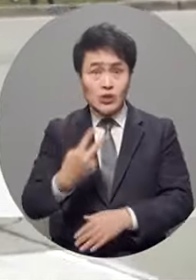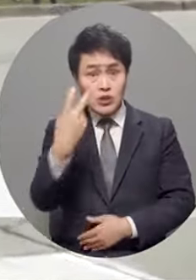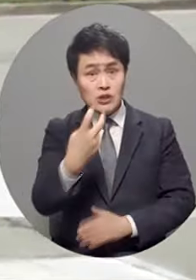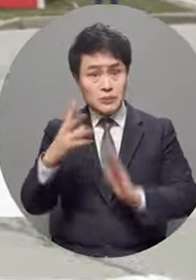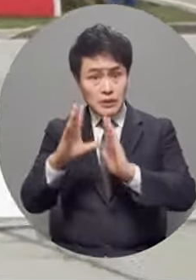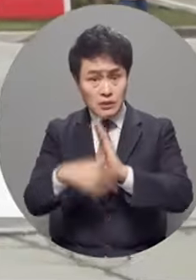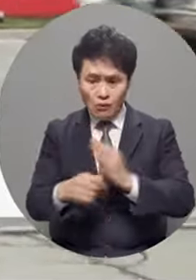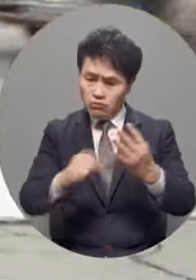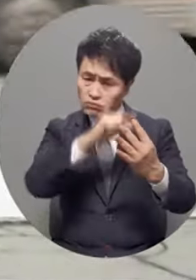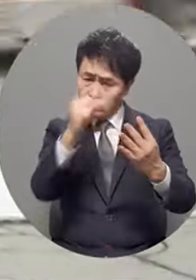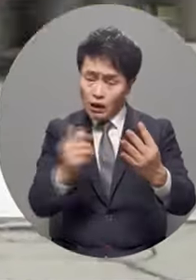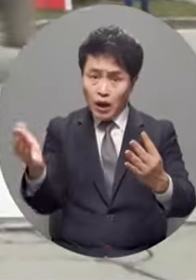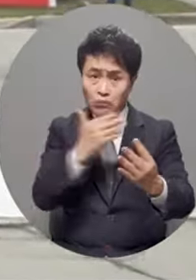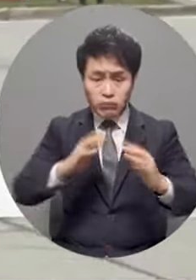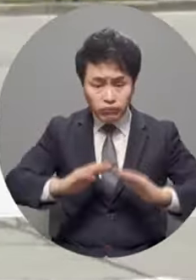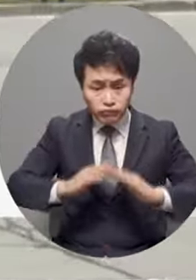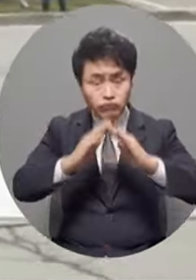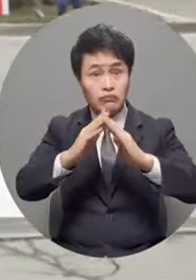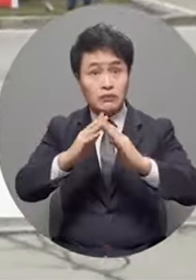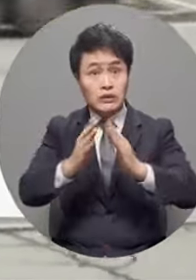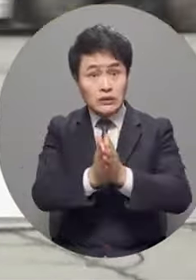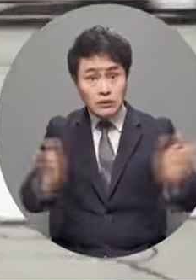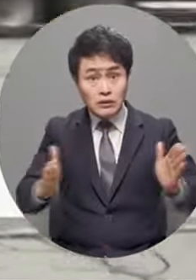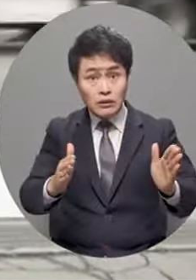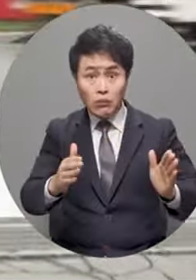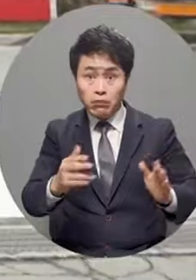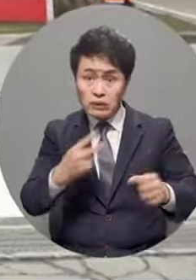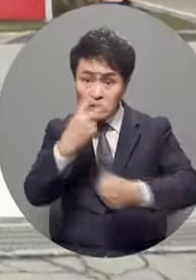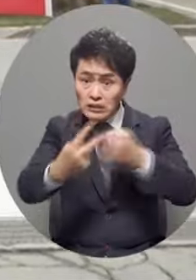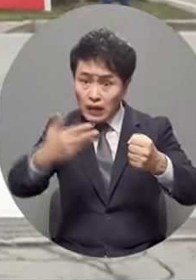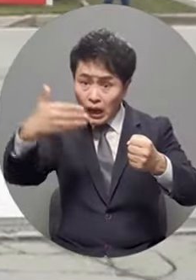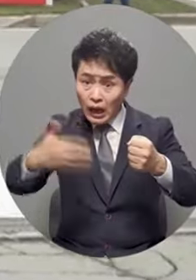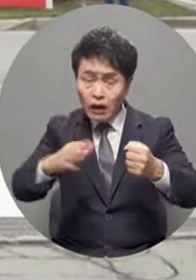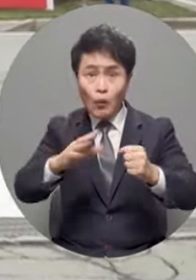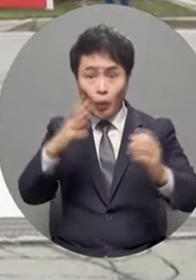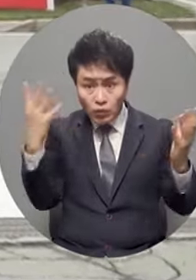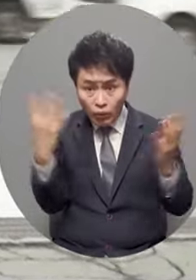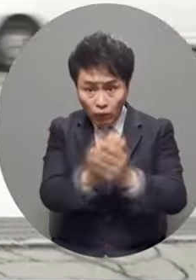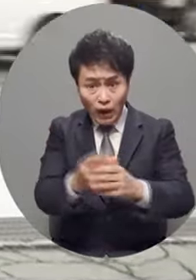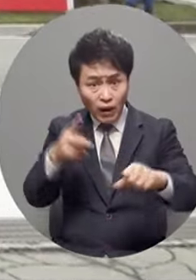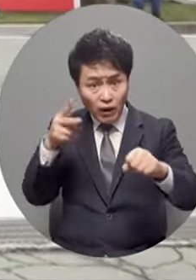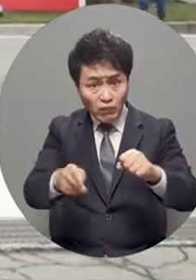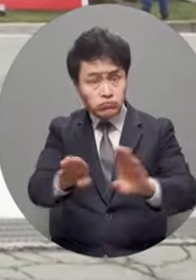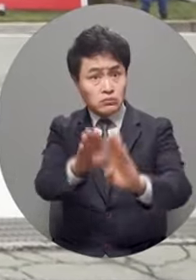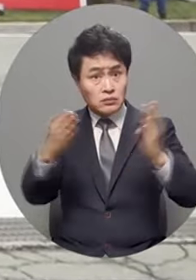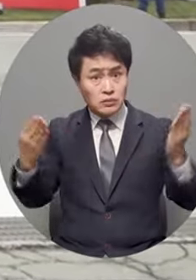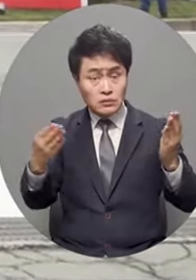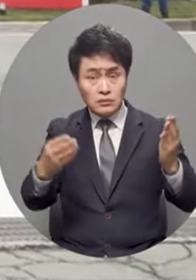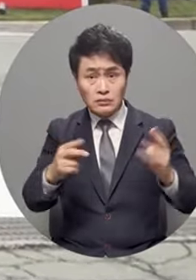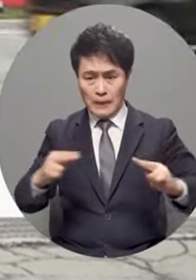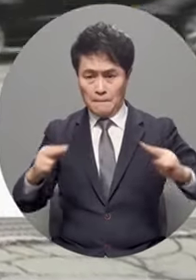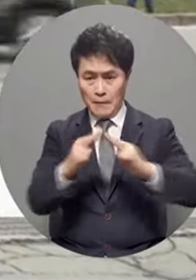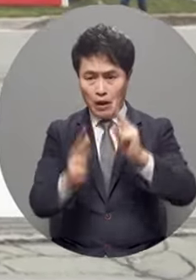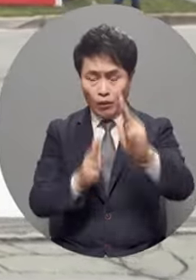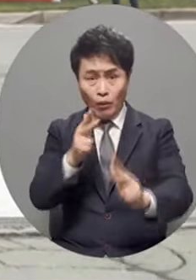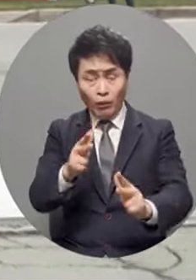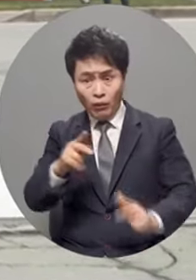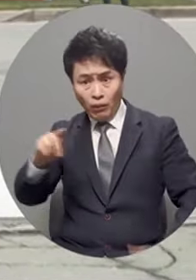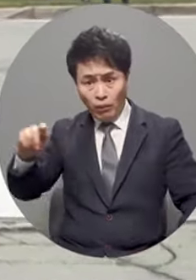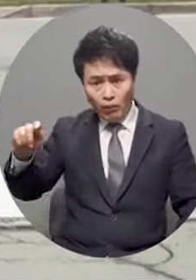2022년 4월부터 짓기 시작했는데요. 채 2년도 안 된 오늘 완공식을 열었습니다. 반도체 건설 공장